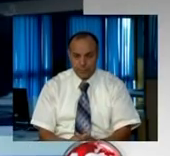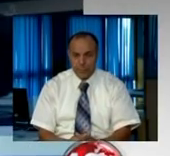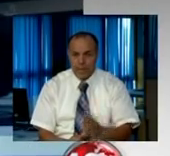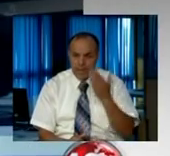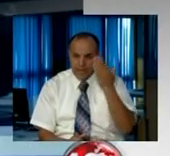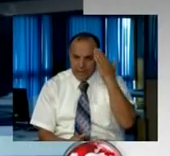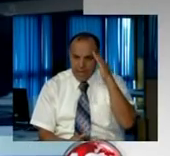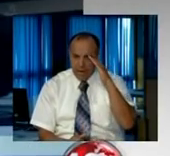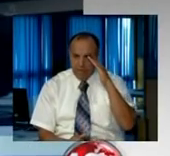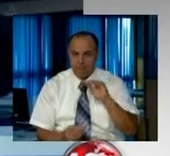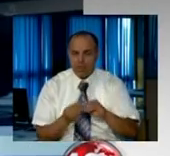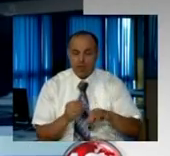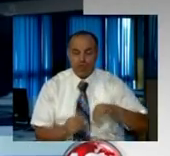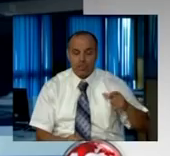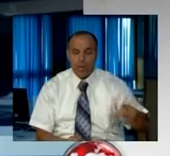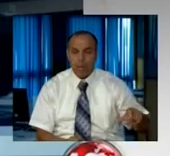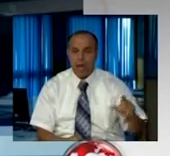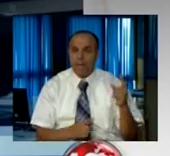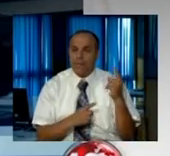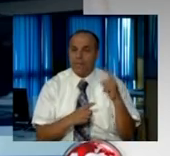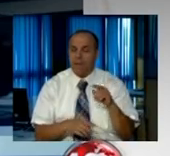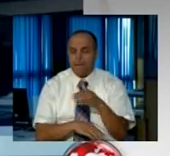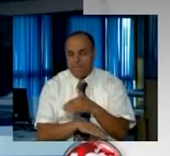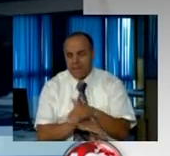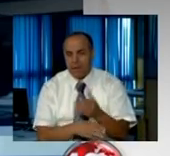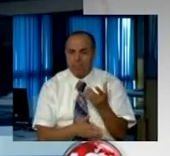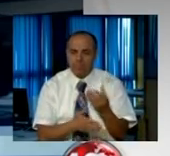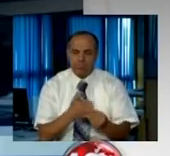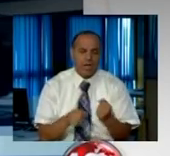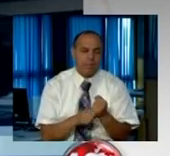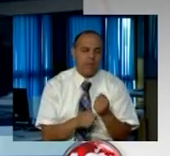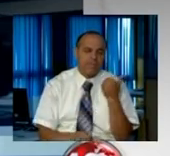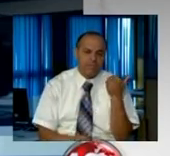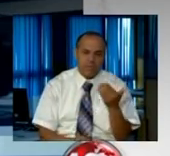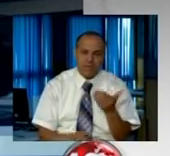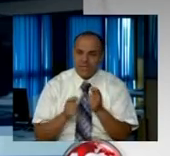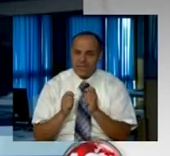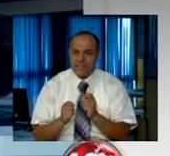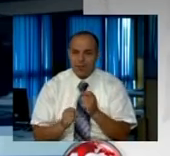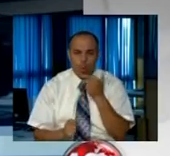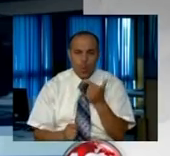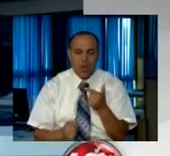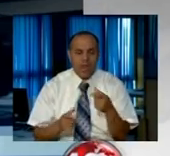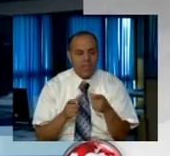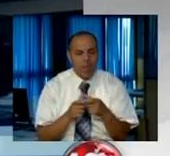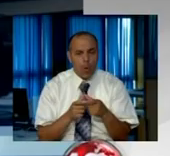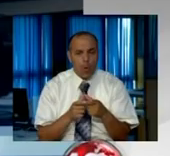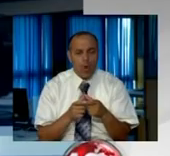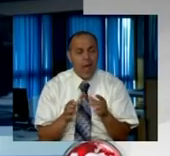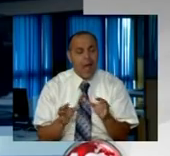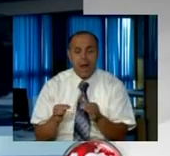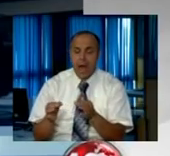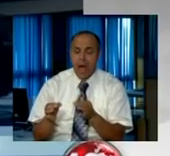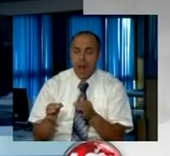التعرف على أبرز مشاغل الشباب كارتفاع نسب البطالة وغياب مواطن الشغل والسياسات المعتمدة من طرف الدولة في إيجاد